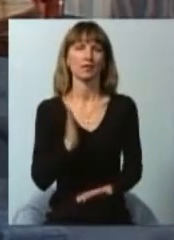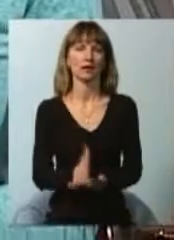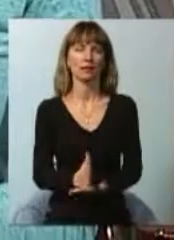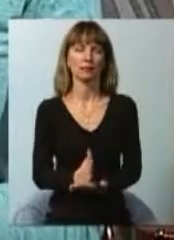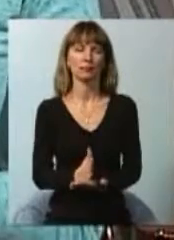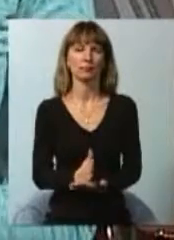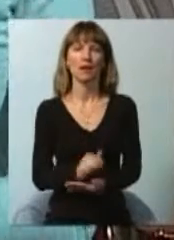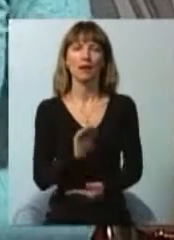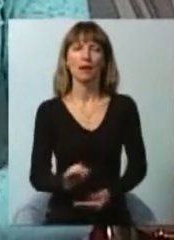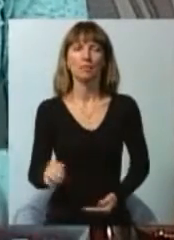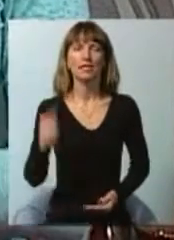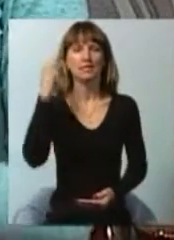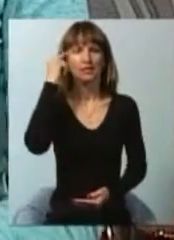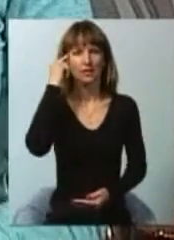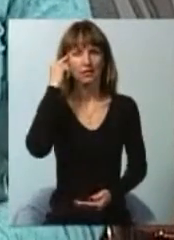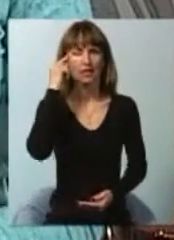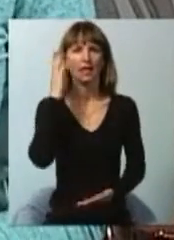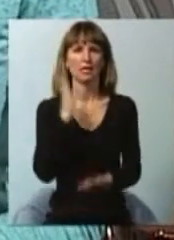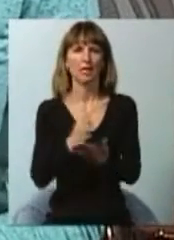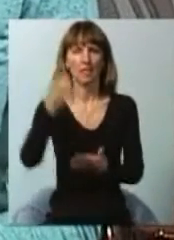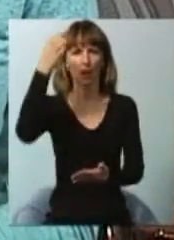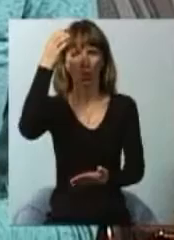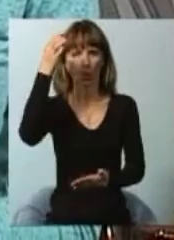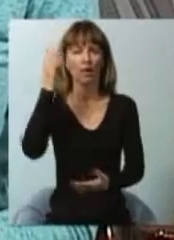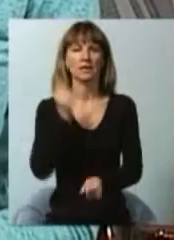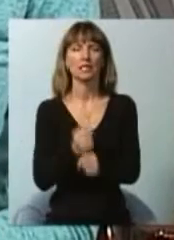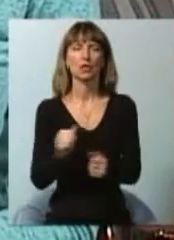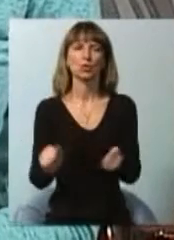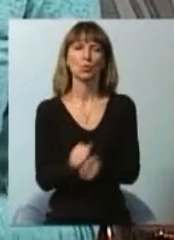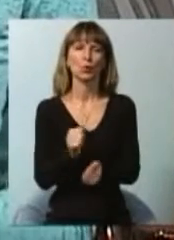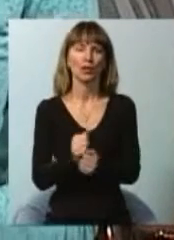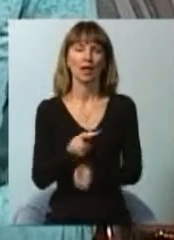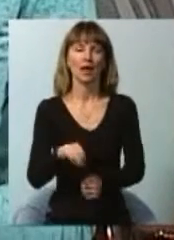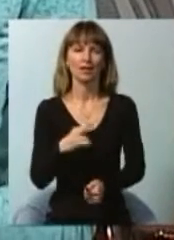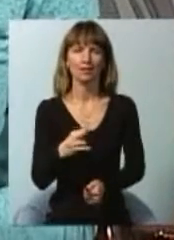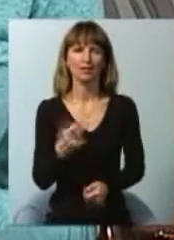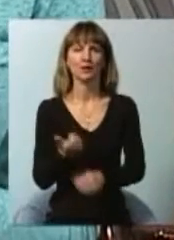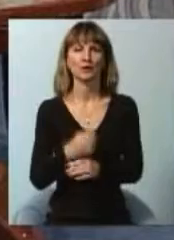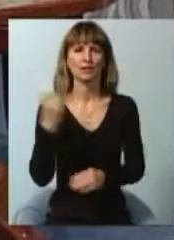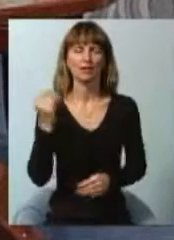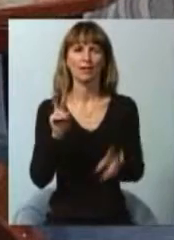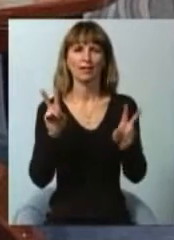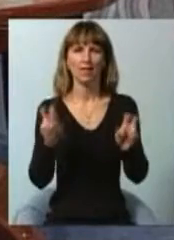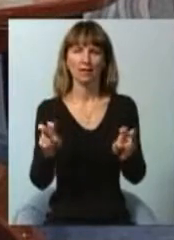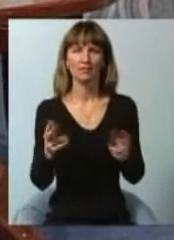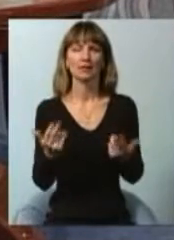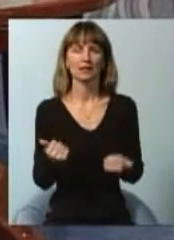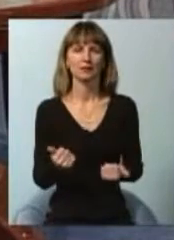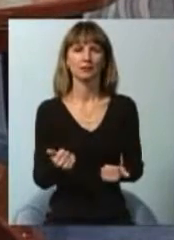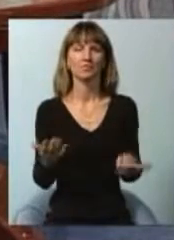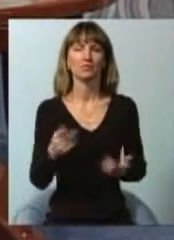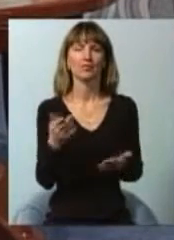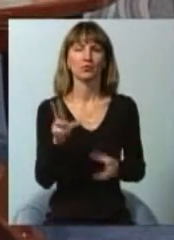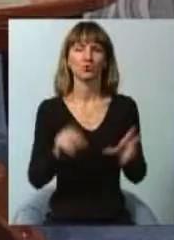А до речі, малята, знаю, є, що наука створила ще такий сухий лід. Дійсно цікава назва взагалі, справді. Так.